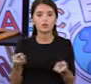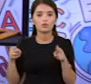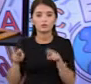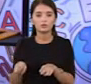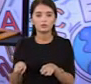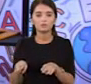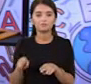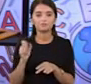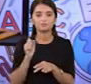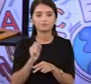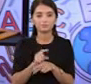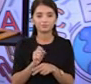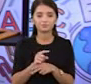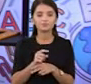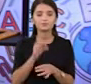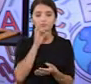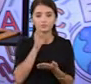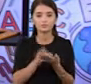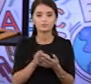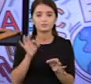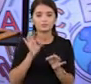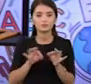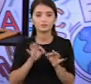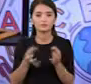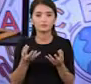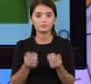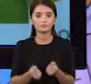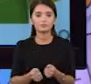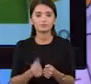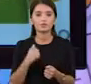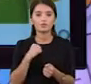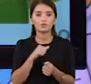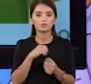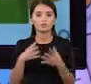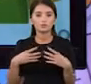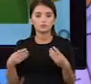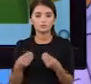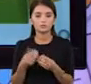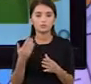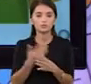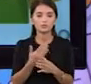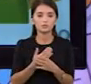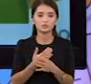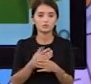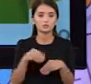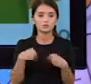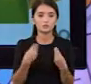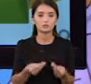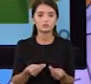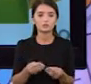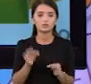qolgan misollarni javoblarini ham tekshirib oling. O'z yaqinlaringiz sizga bu vazifani